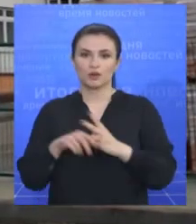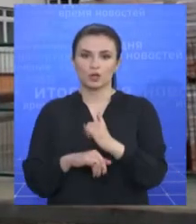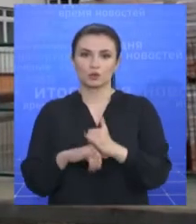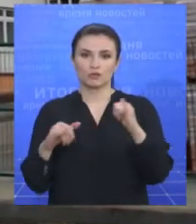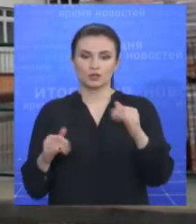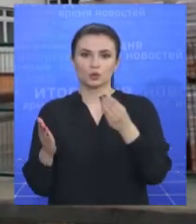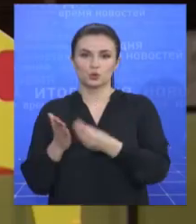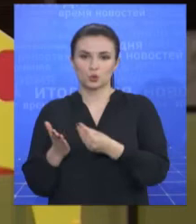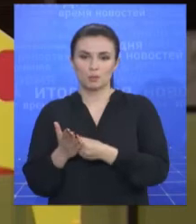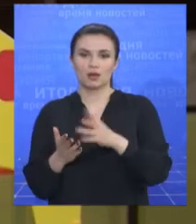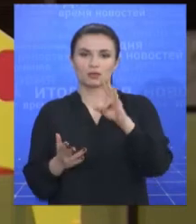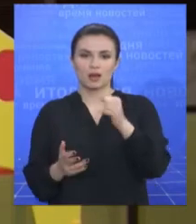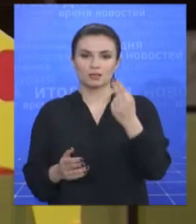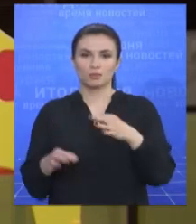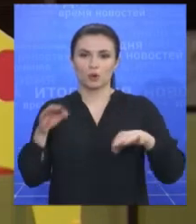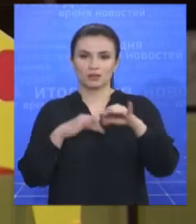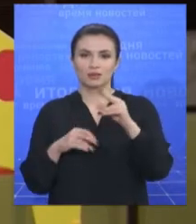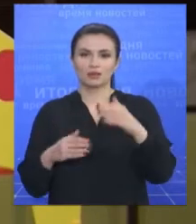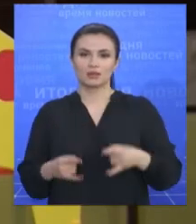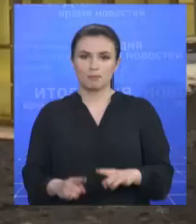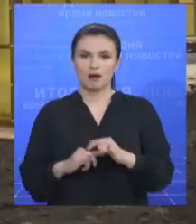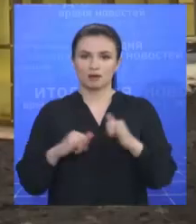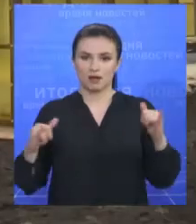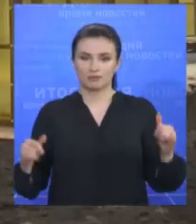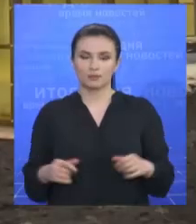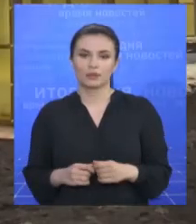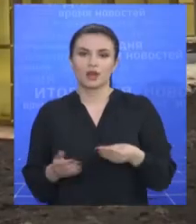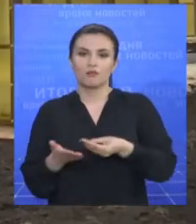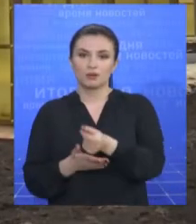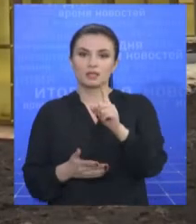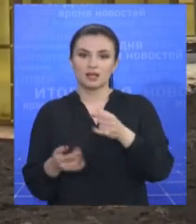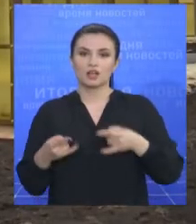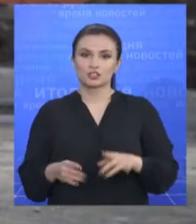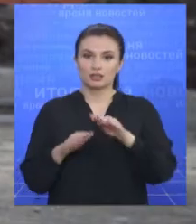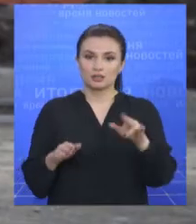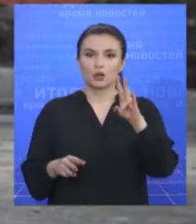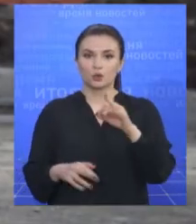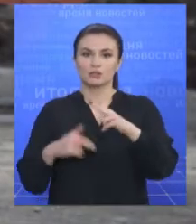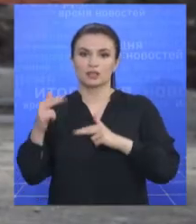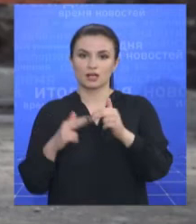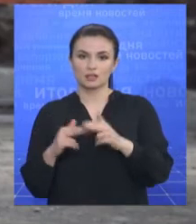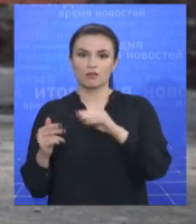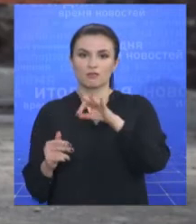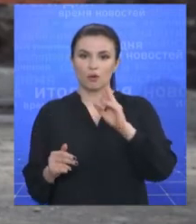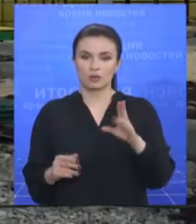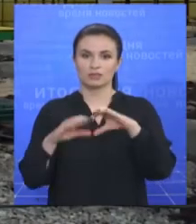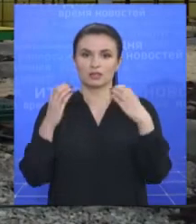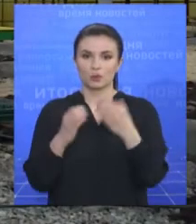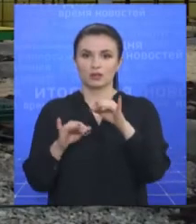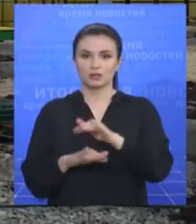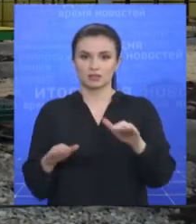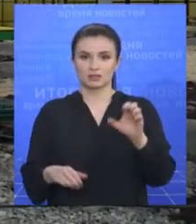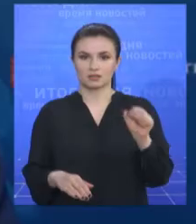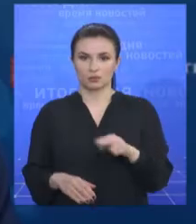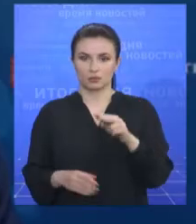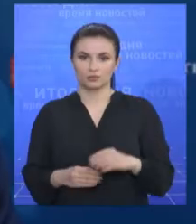раза увеличена сумма средств на нацпроект «Демография». Деньги пойдут не только на выплаты за рождение детей, но и на строительство ФОКов, стадионов и